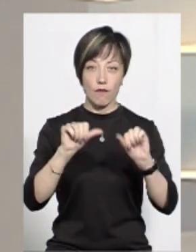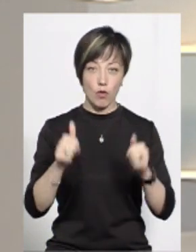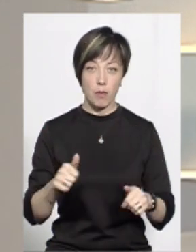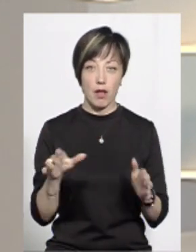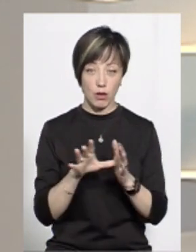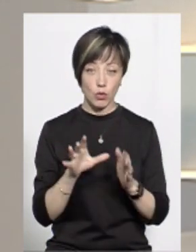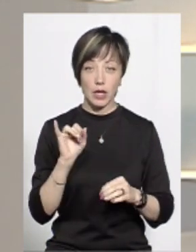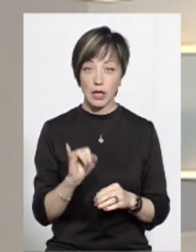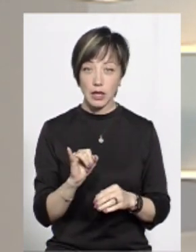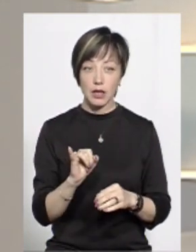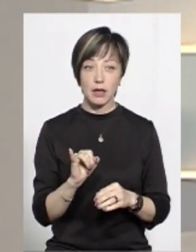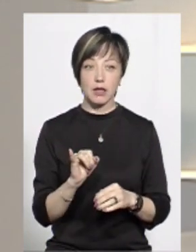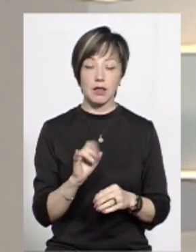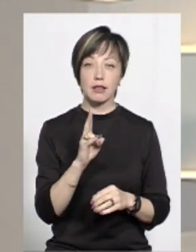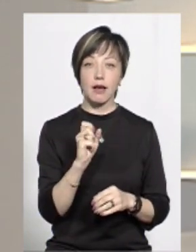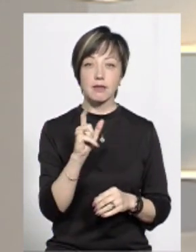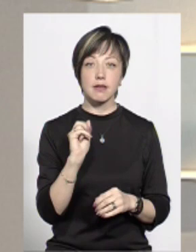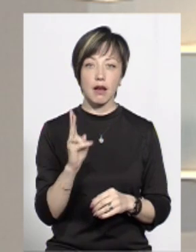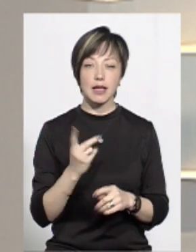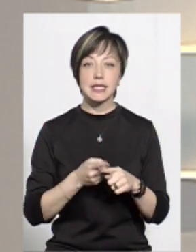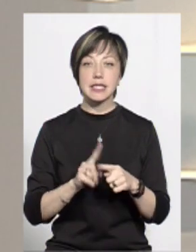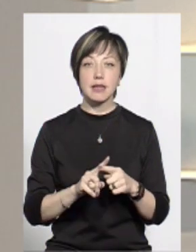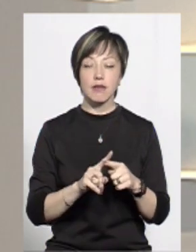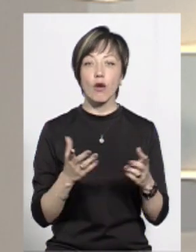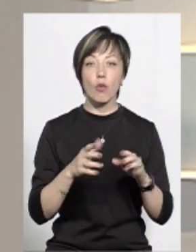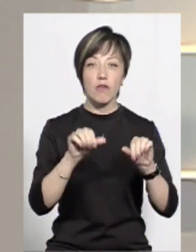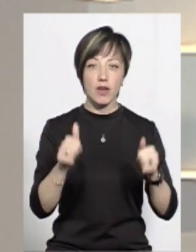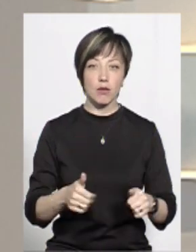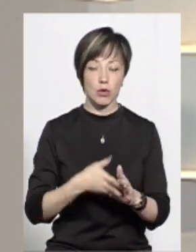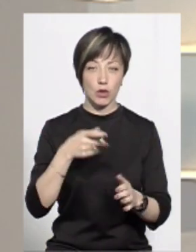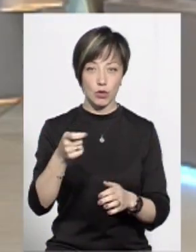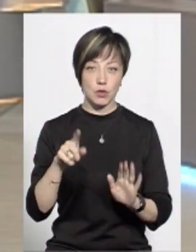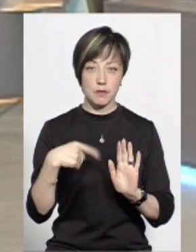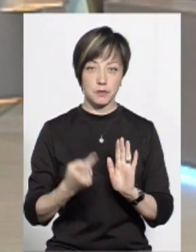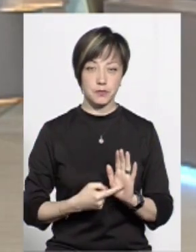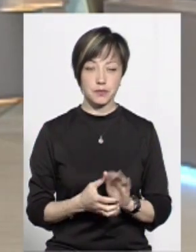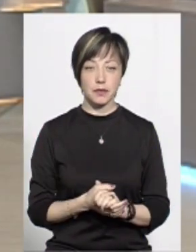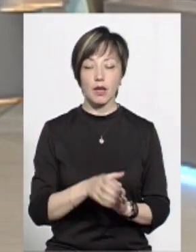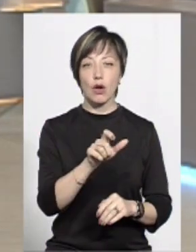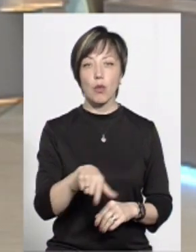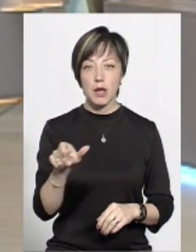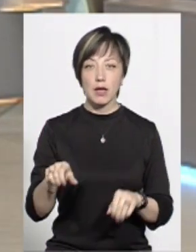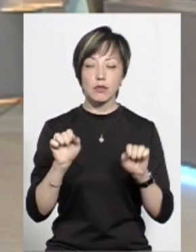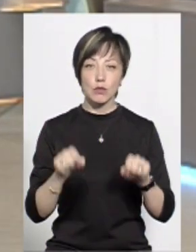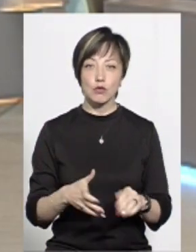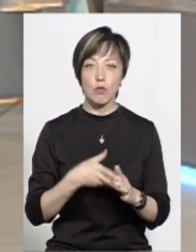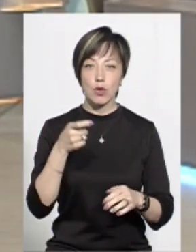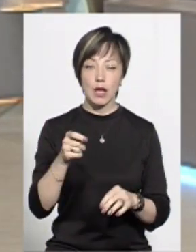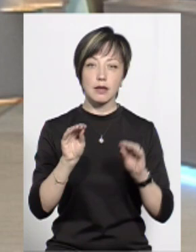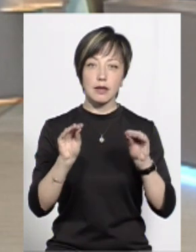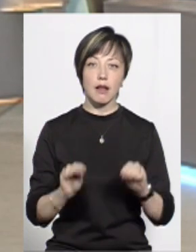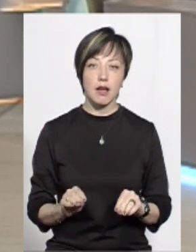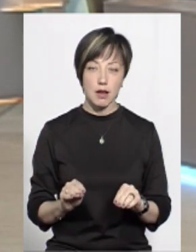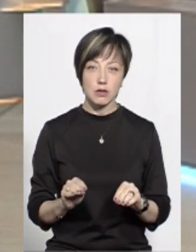електронному вигляді, і, ну, і то в НАЗК. А от стосовно цих декларацій, в якому вигляді вони подаються? Громадяни можуть подати